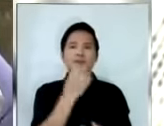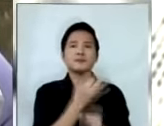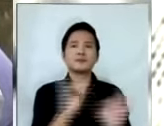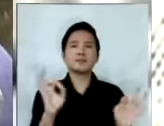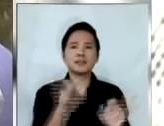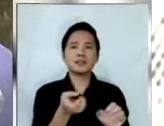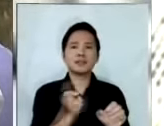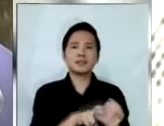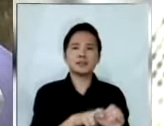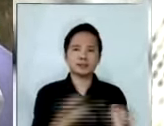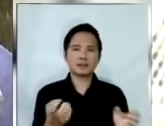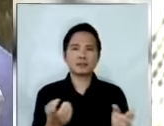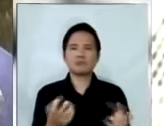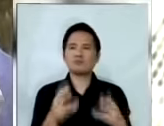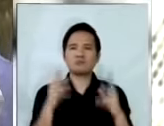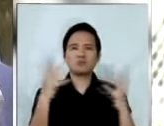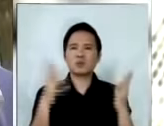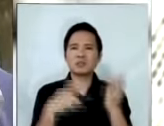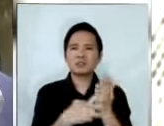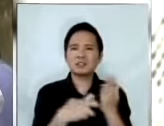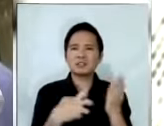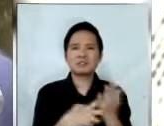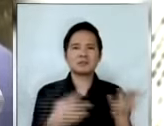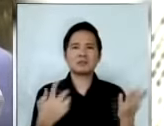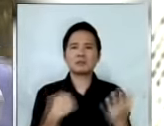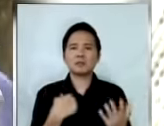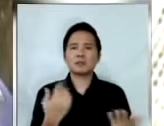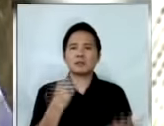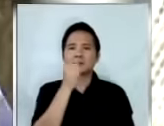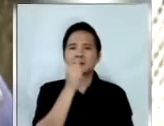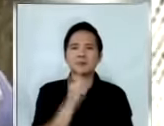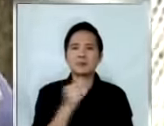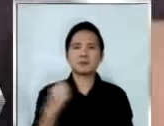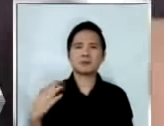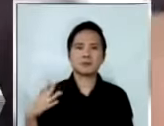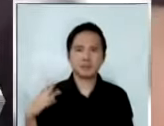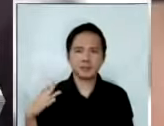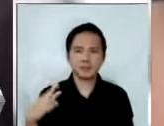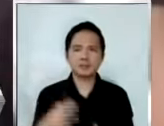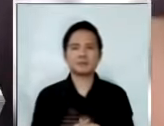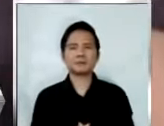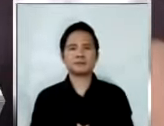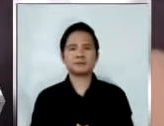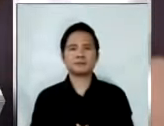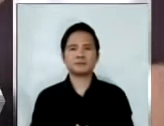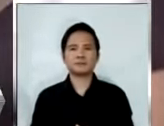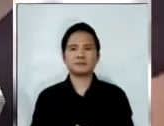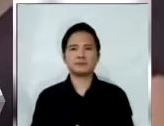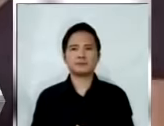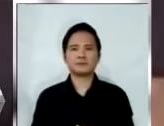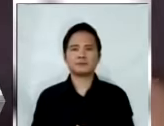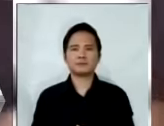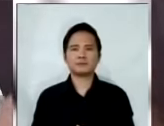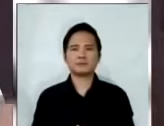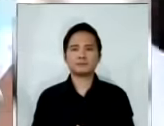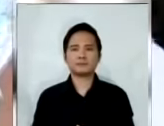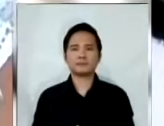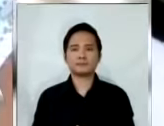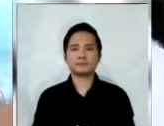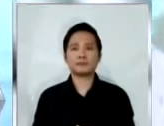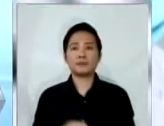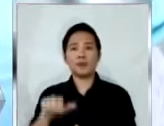wala eh. Wala akong mapagkuna ng pira para sa ticket. Si Lola Virginia naman, namamasukan